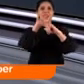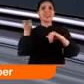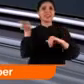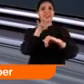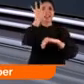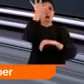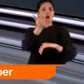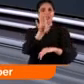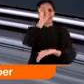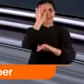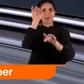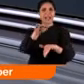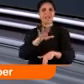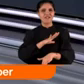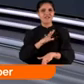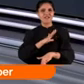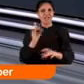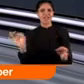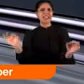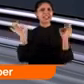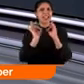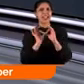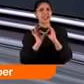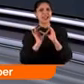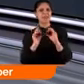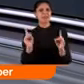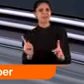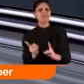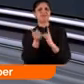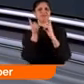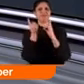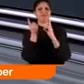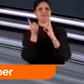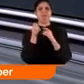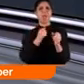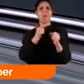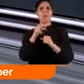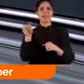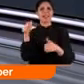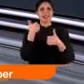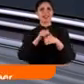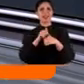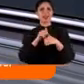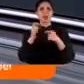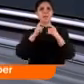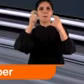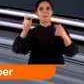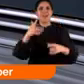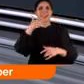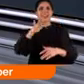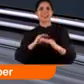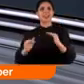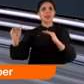ortak rotası İstanbul'du ve tesadüf belki de olmayacak bir şeydi. Pilot karı koca Basra Körfezi'nin üzerinden